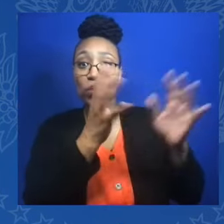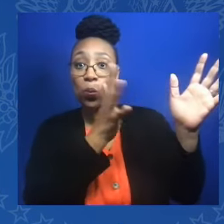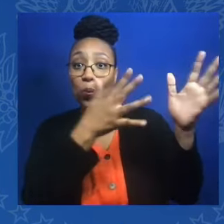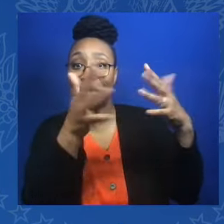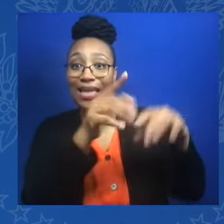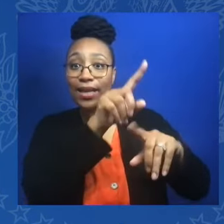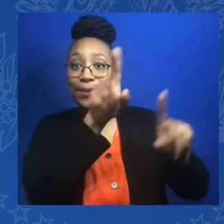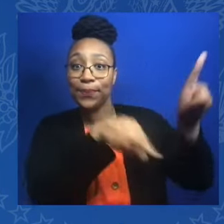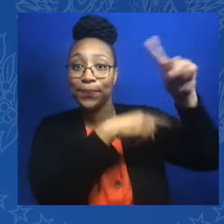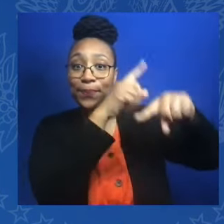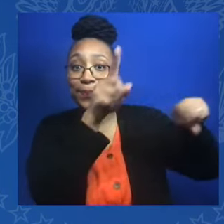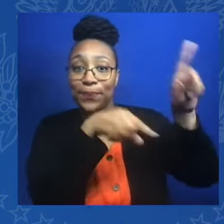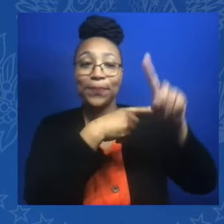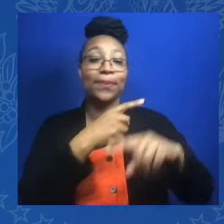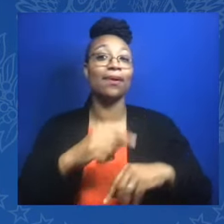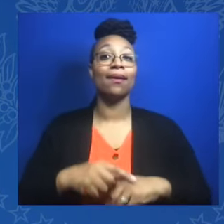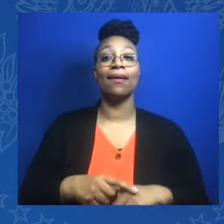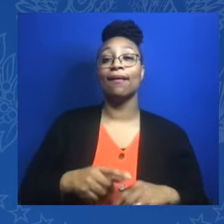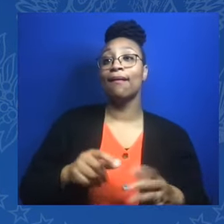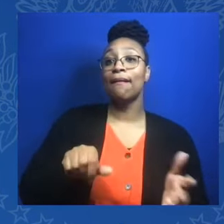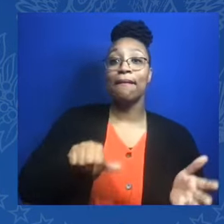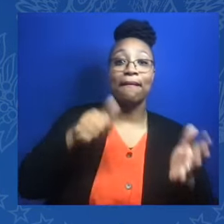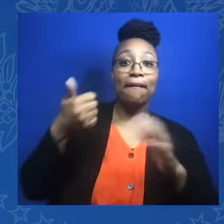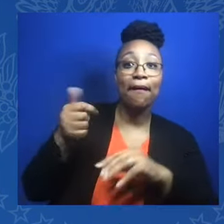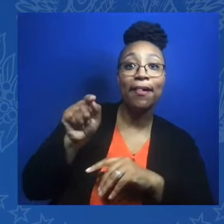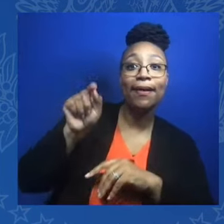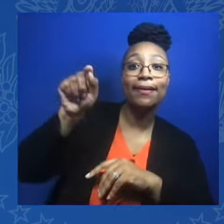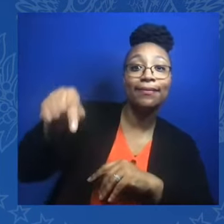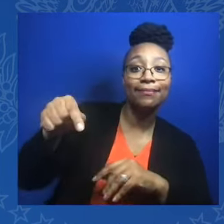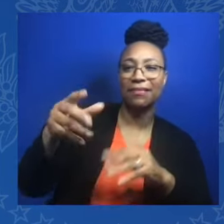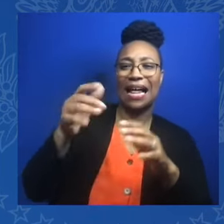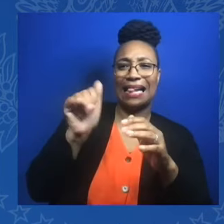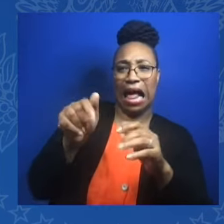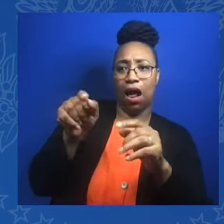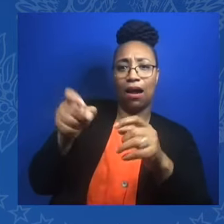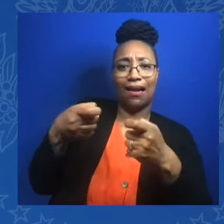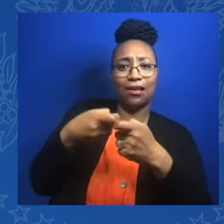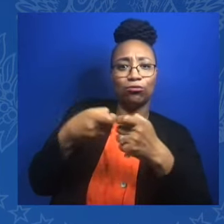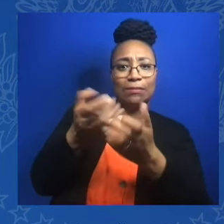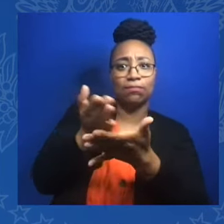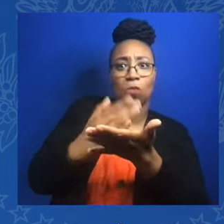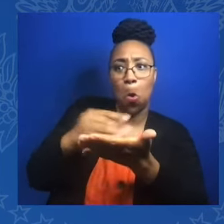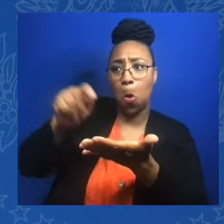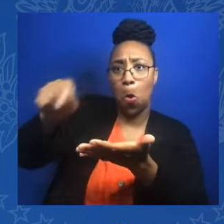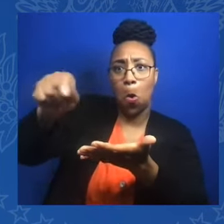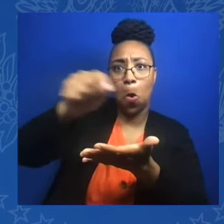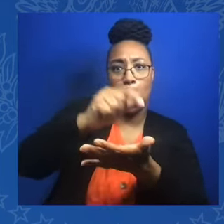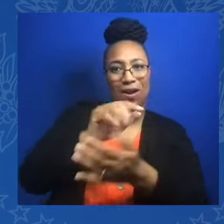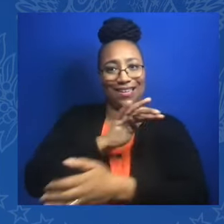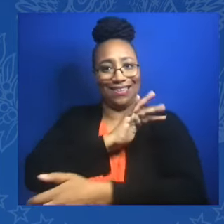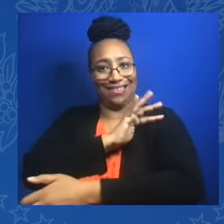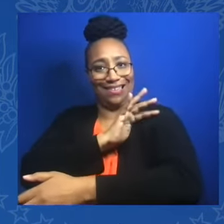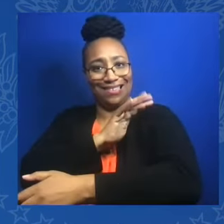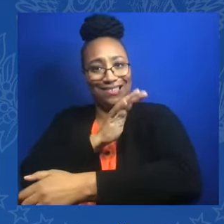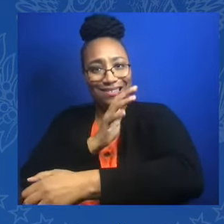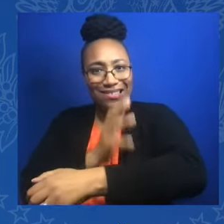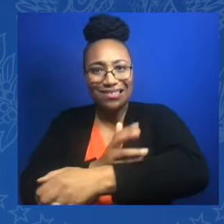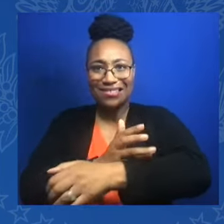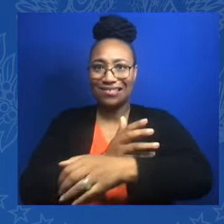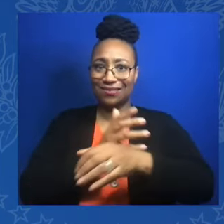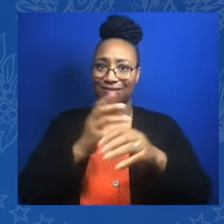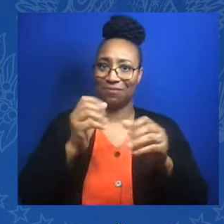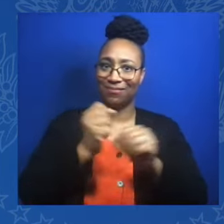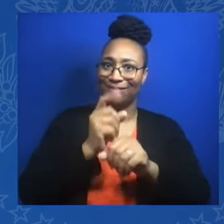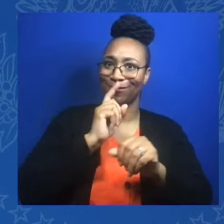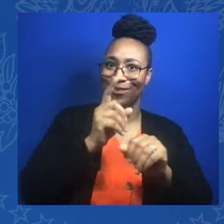doit tous accélérer notre transition vers les énergies renouvelables. Cette semaine, le groupe d'experts des